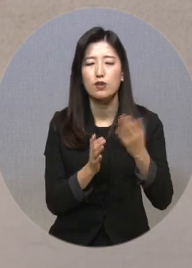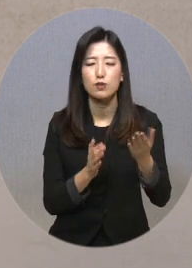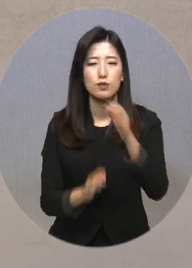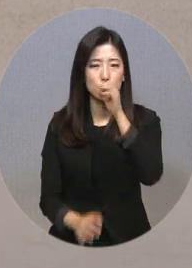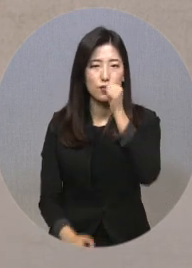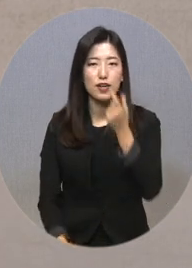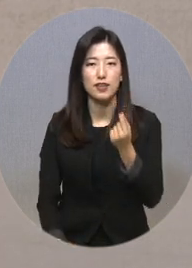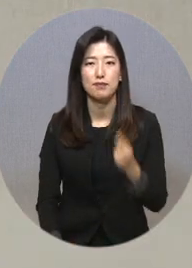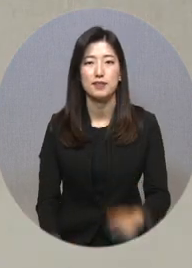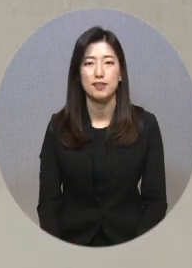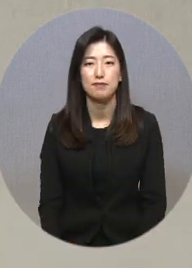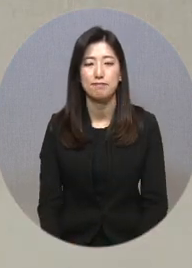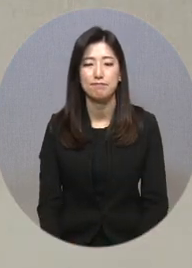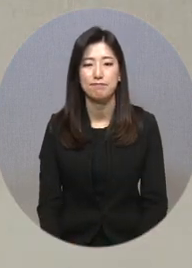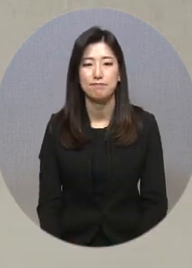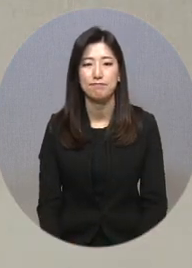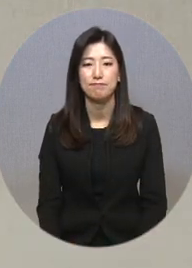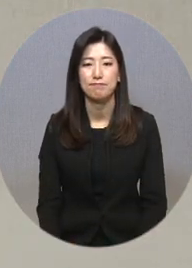있습니다.